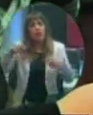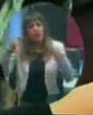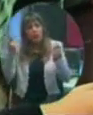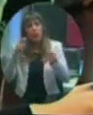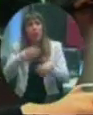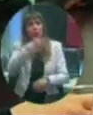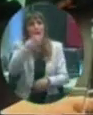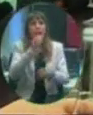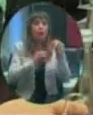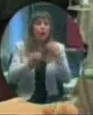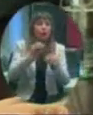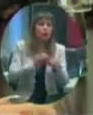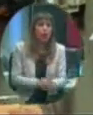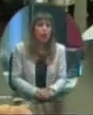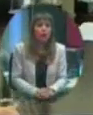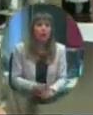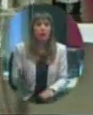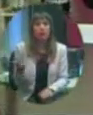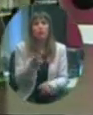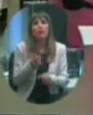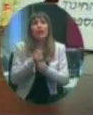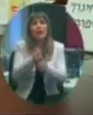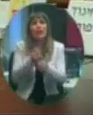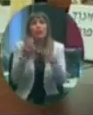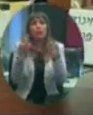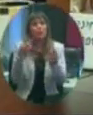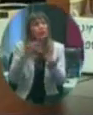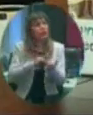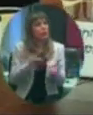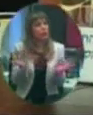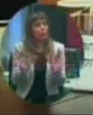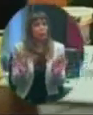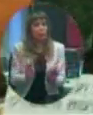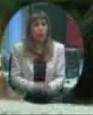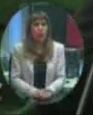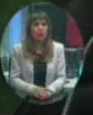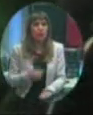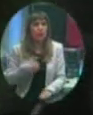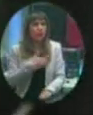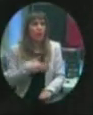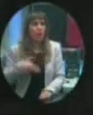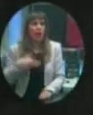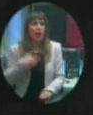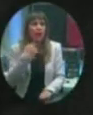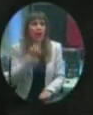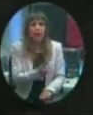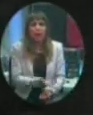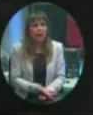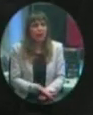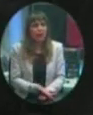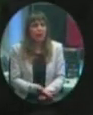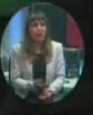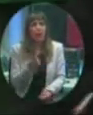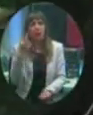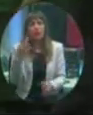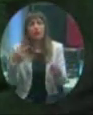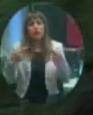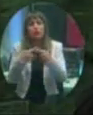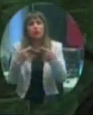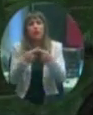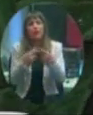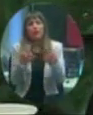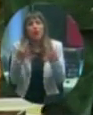מועדוניות, אך שני הנציגים העיקריים לא היו נוכחים. לא נעים לי, אבל בעיקרון שני השותפים המרכזיים לא נמצאים